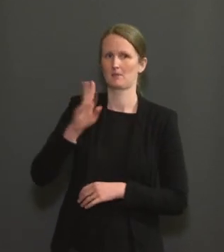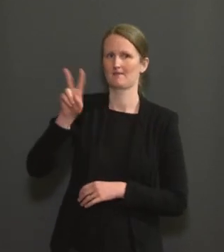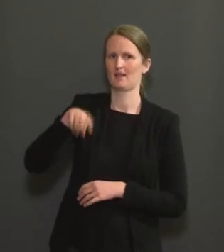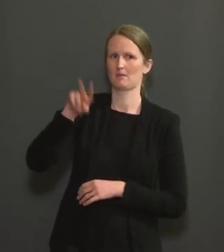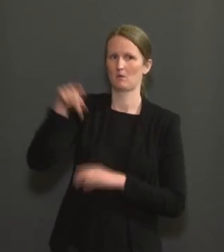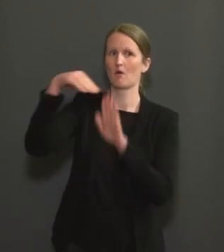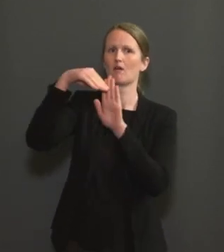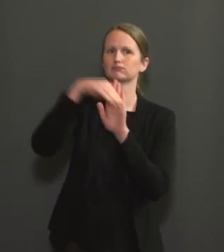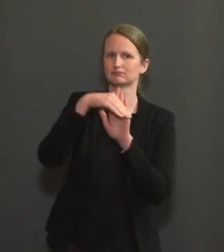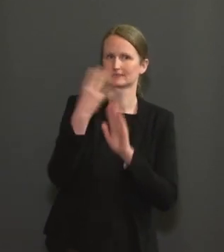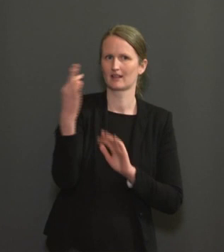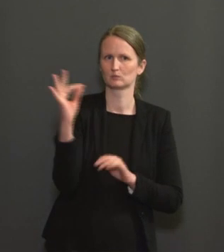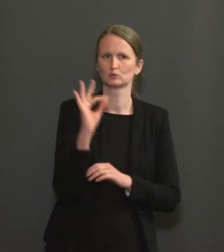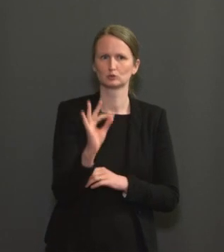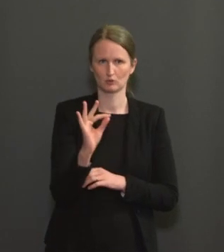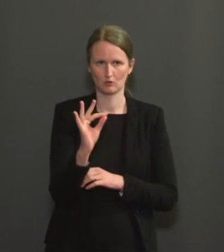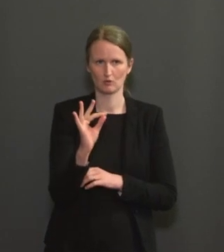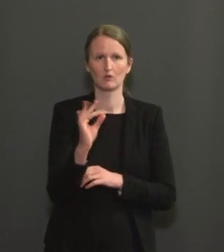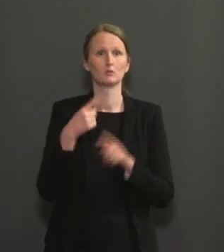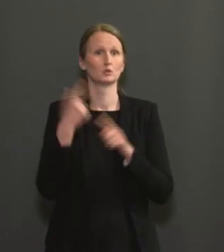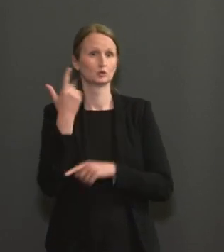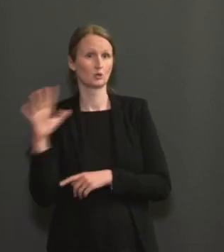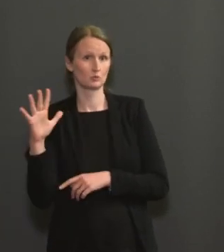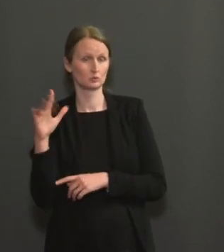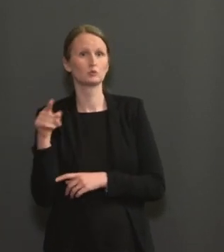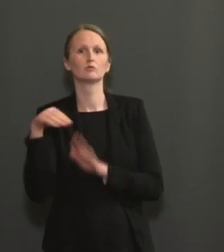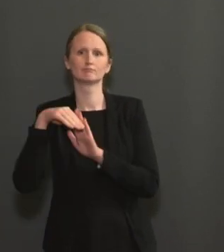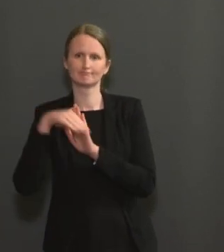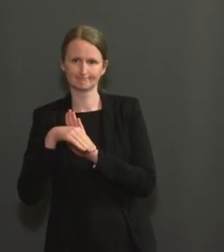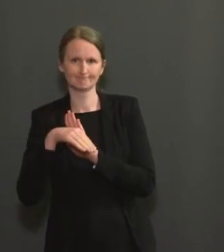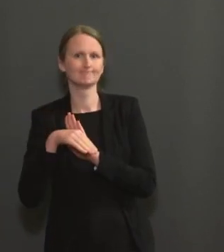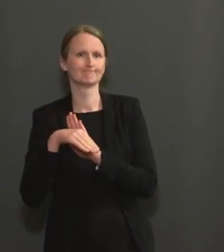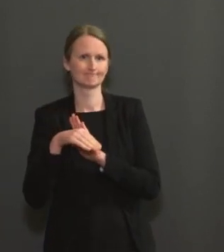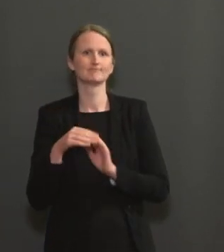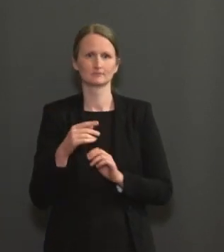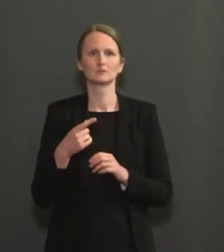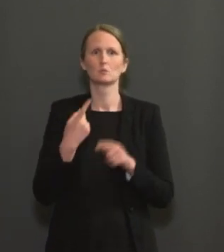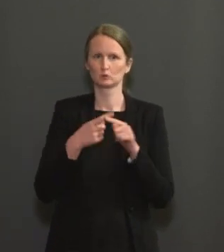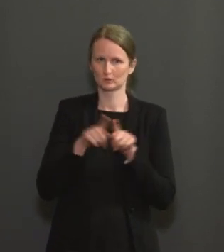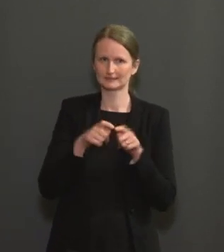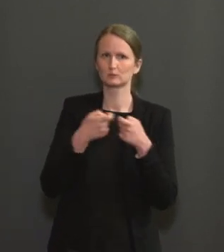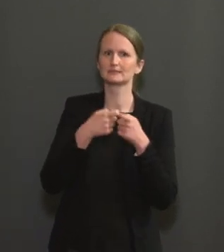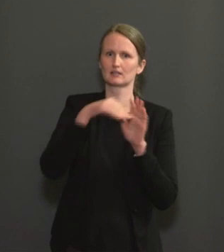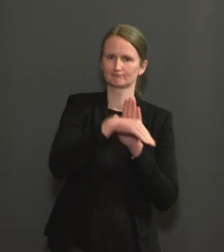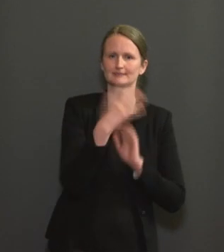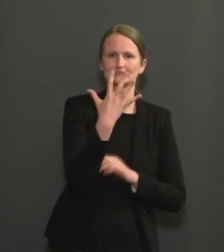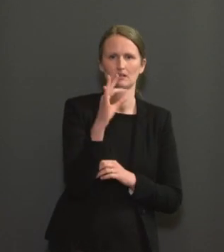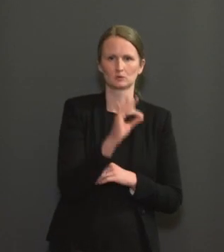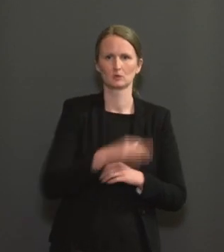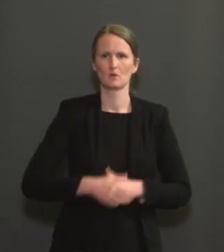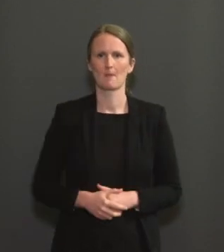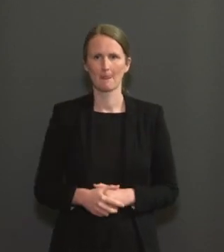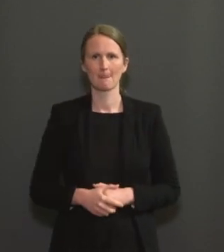le Luxembourg et moins 5% pour la région de Bruxelles-Capitale. C'est dans la province d'Anvers, avec plus